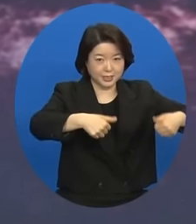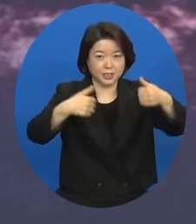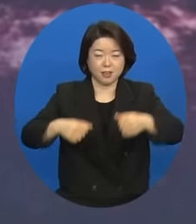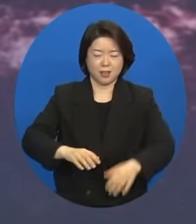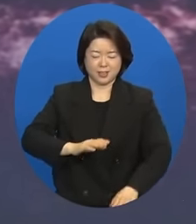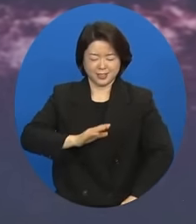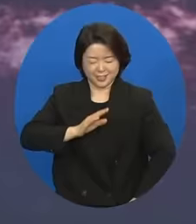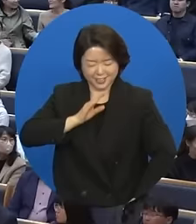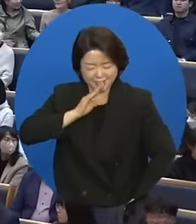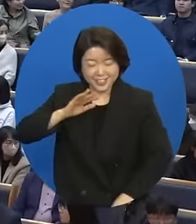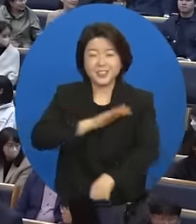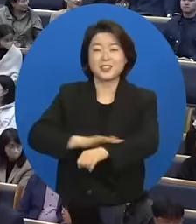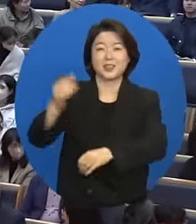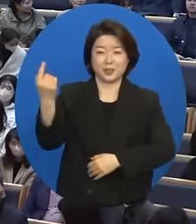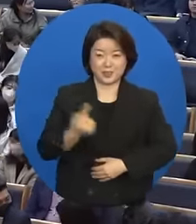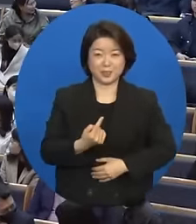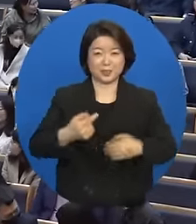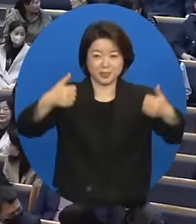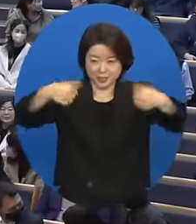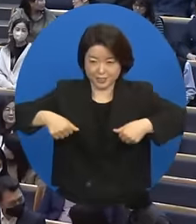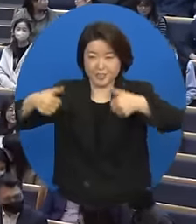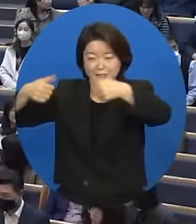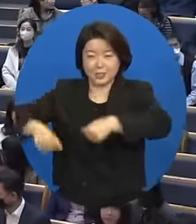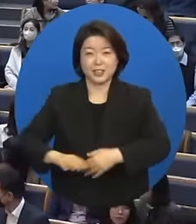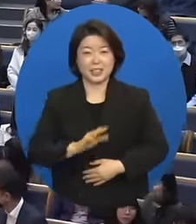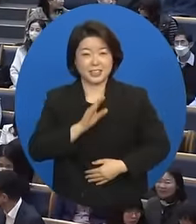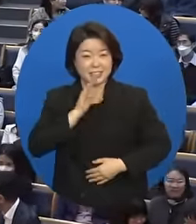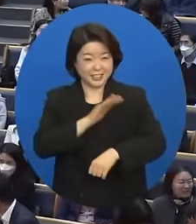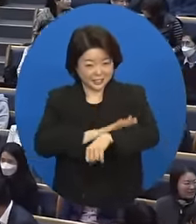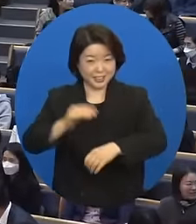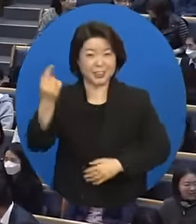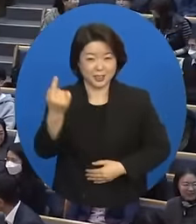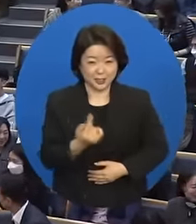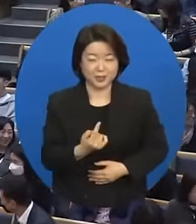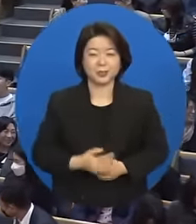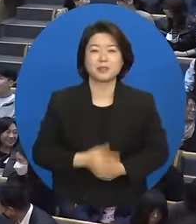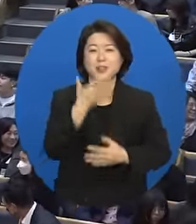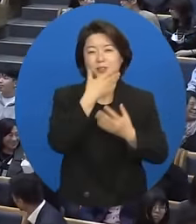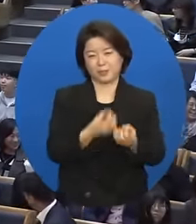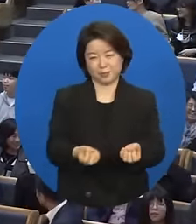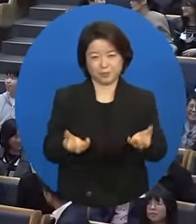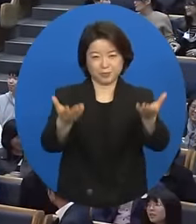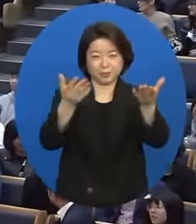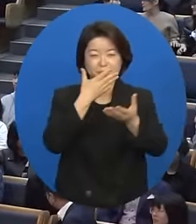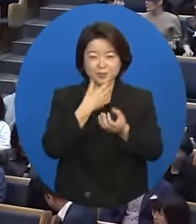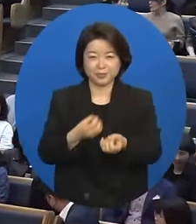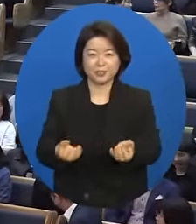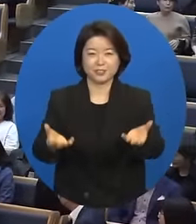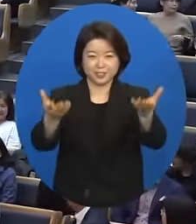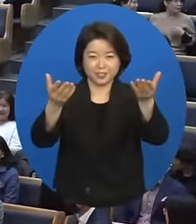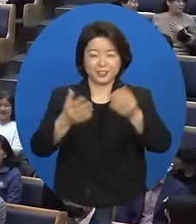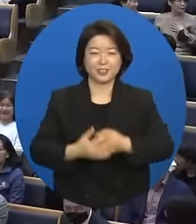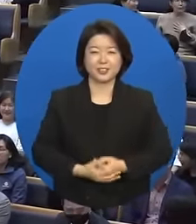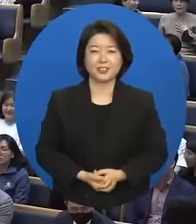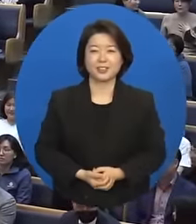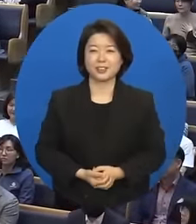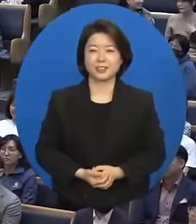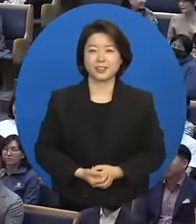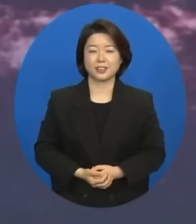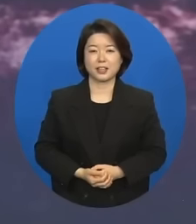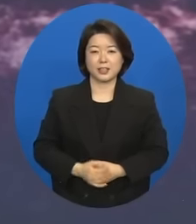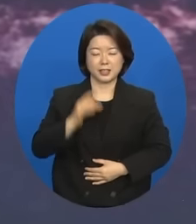잘오셨습니다 인사하겠습니다 진짜 잘오셨습니다네 축복합니다 정말 축복합니다